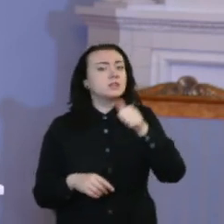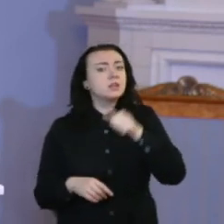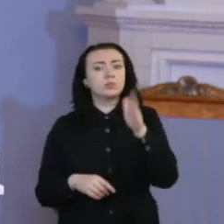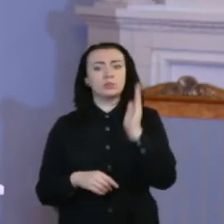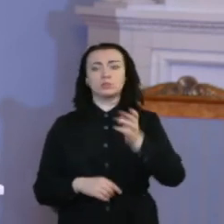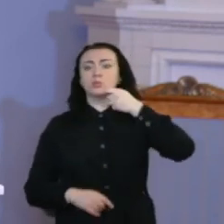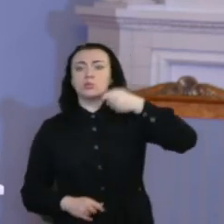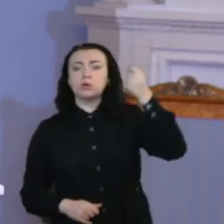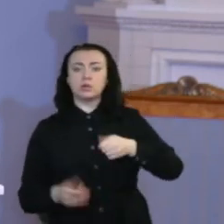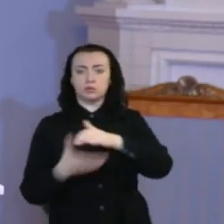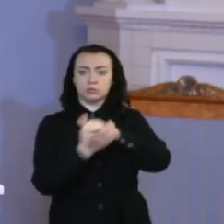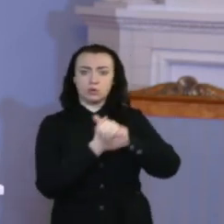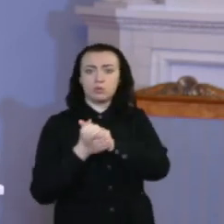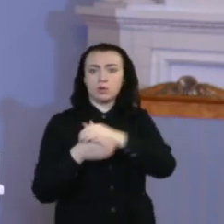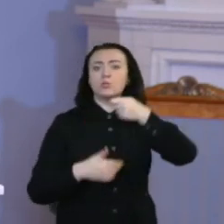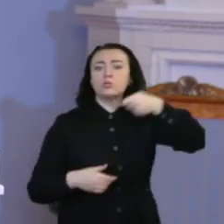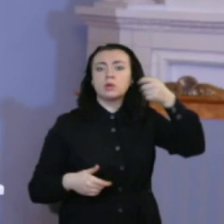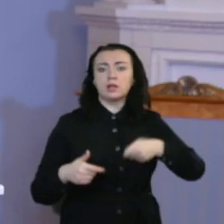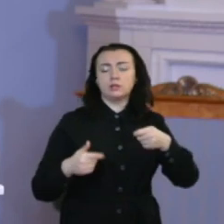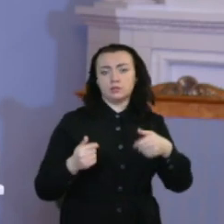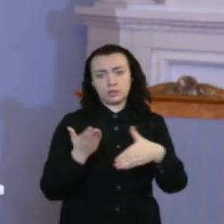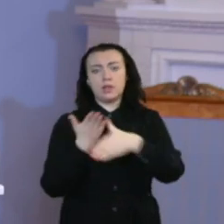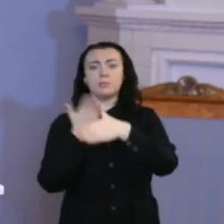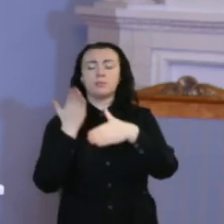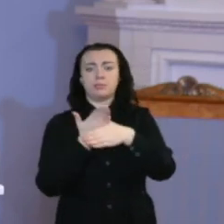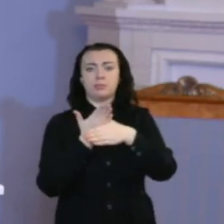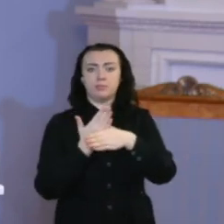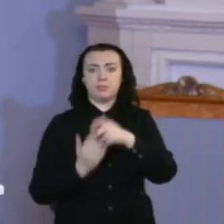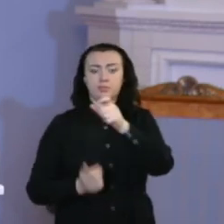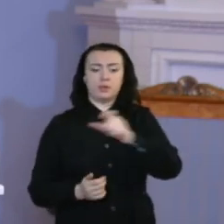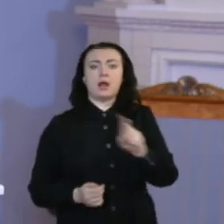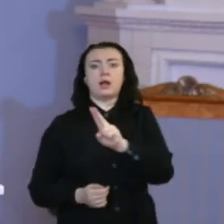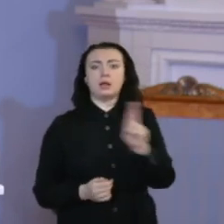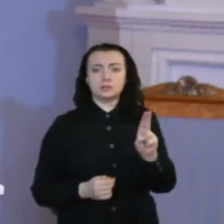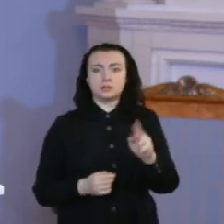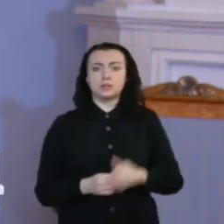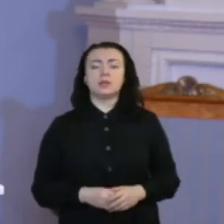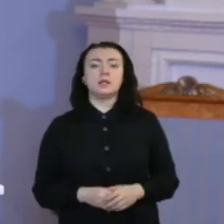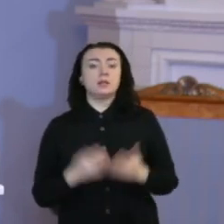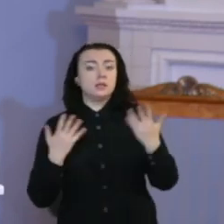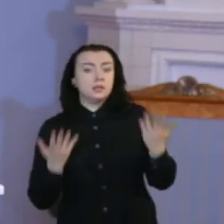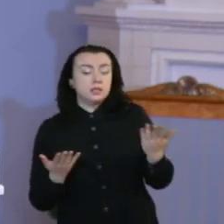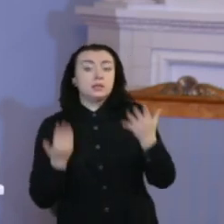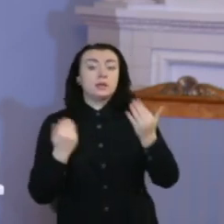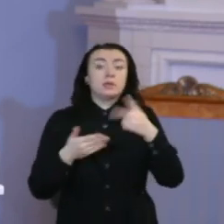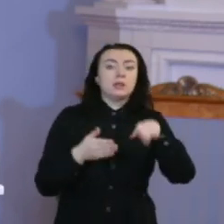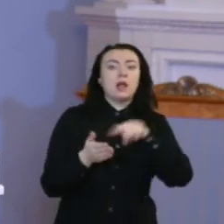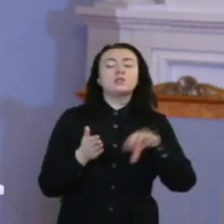draugai ir rėmėjai. Ir čia tiek ir kainos agresoriui